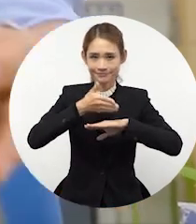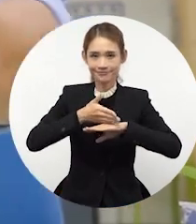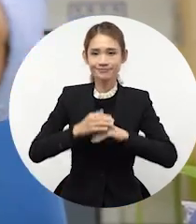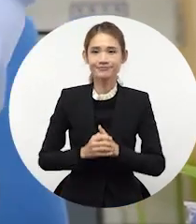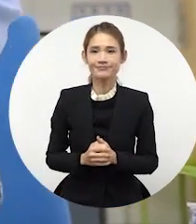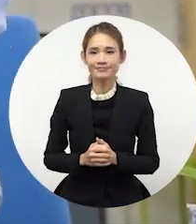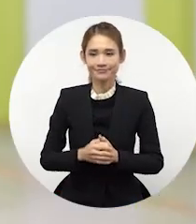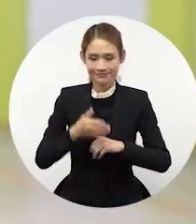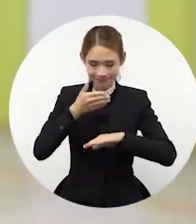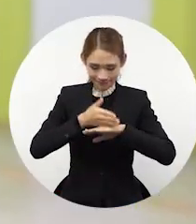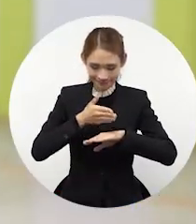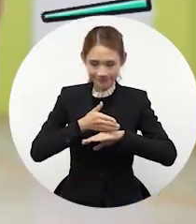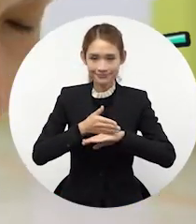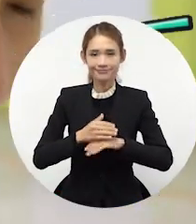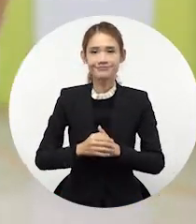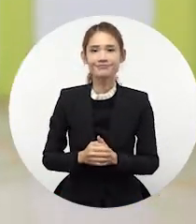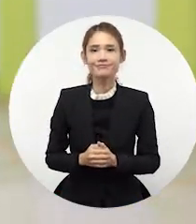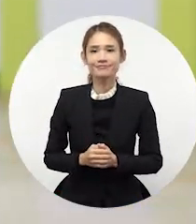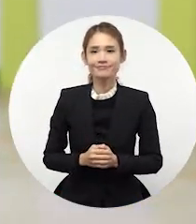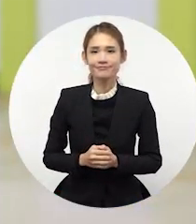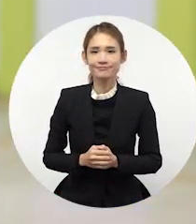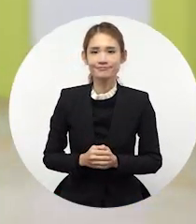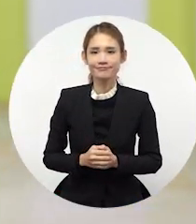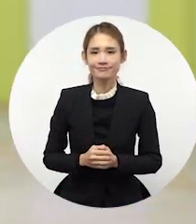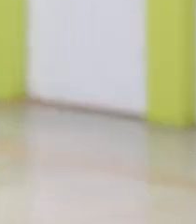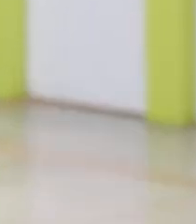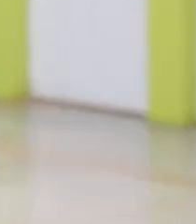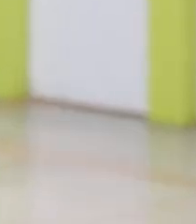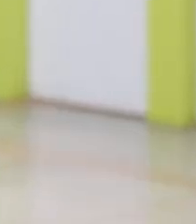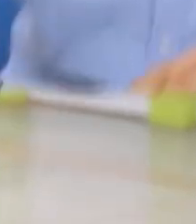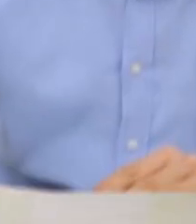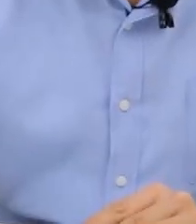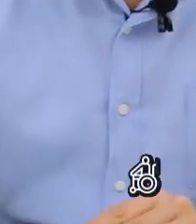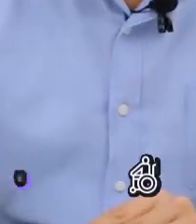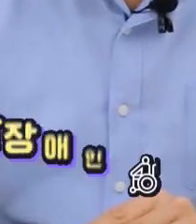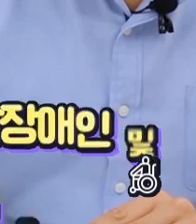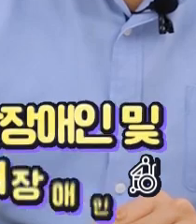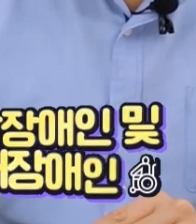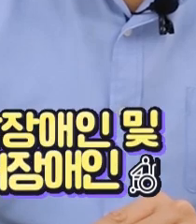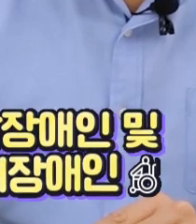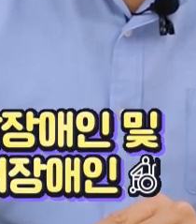시각장애인 감사합니다. 민원인이 업무를 마치고 감사합니다. 서로 인사를 나눈다.